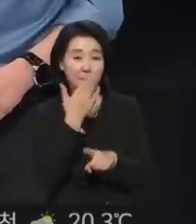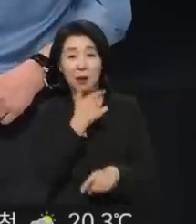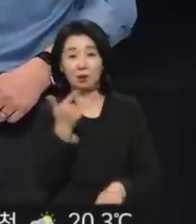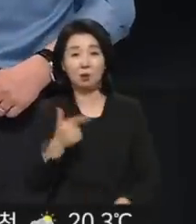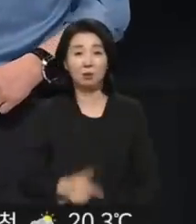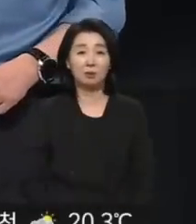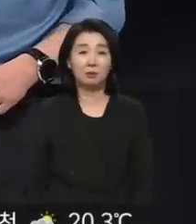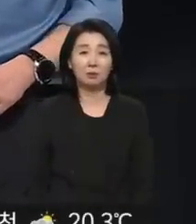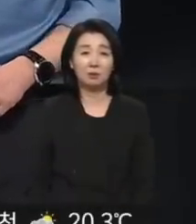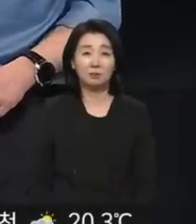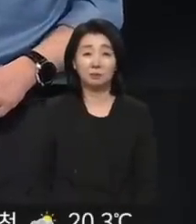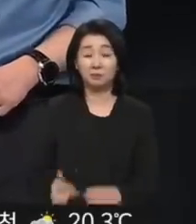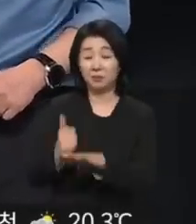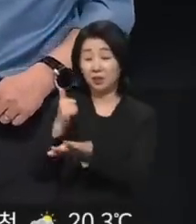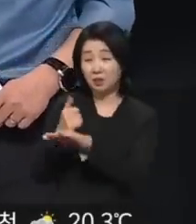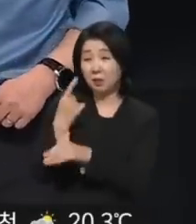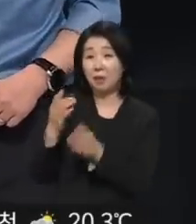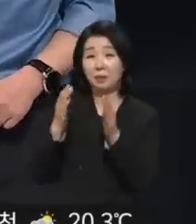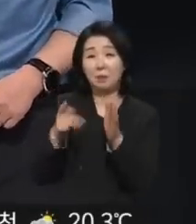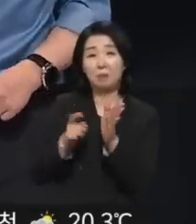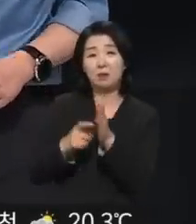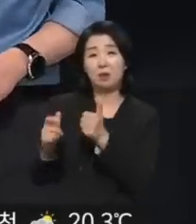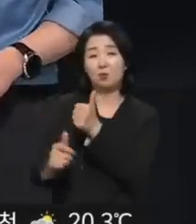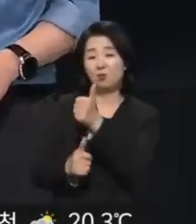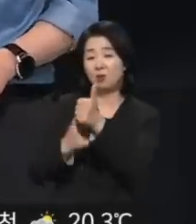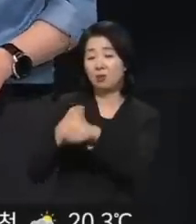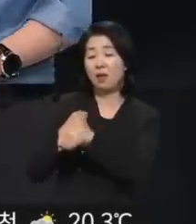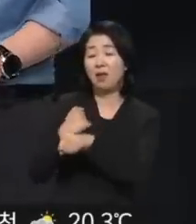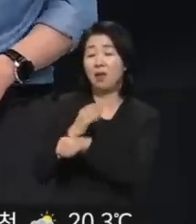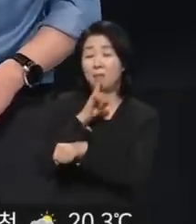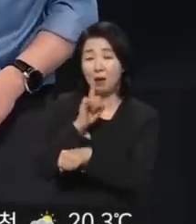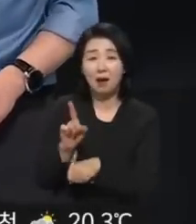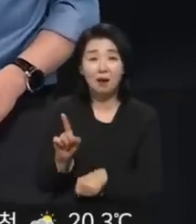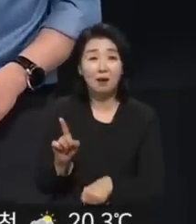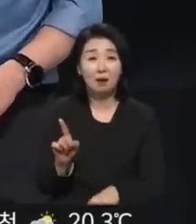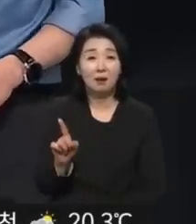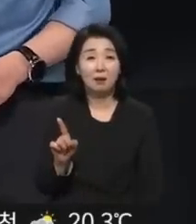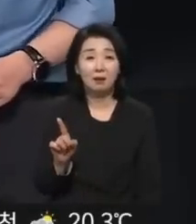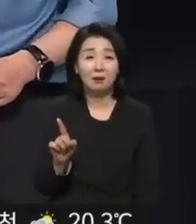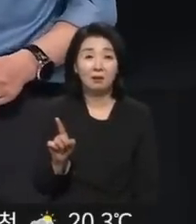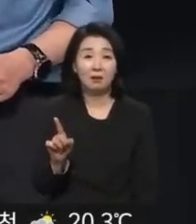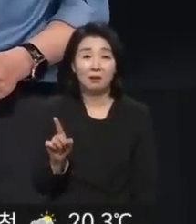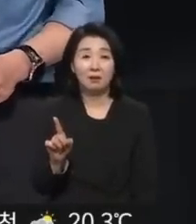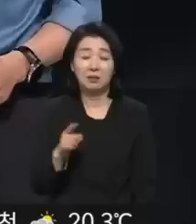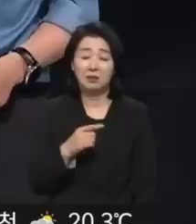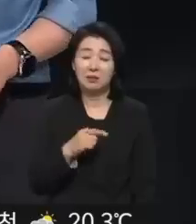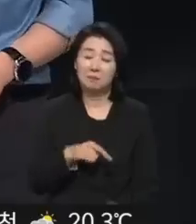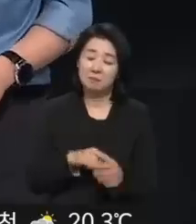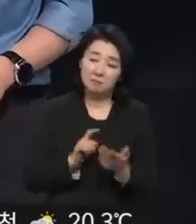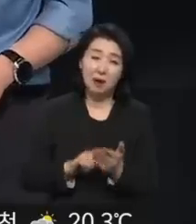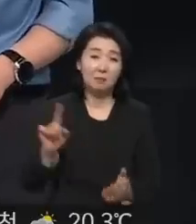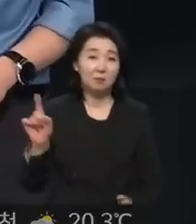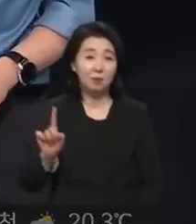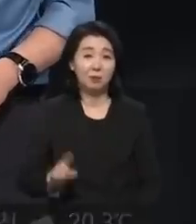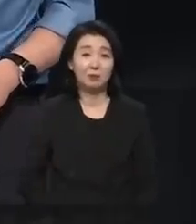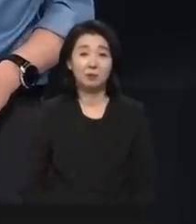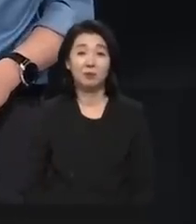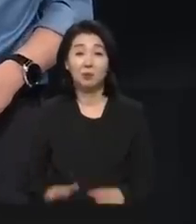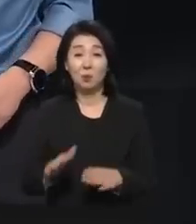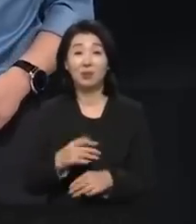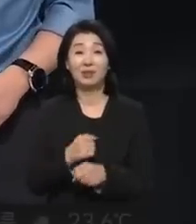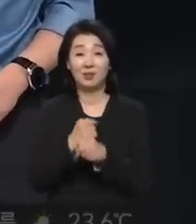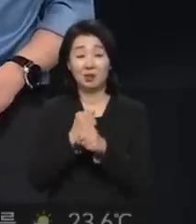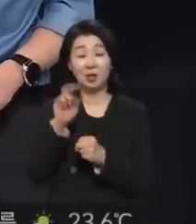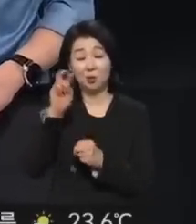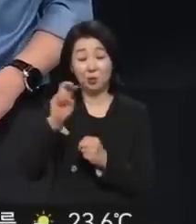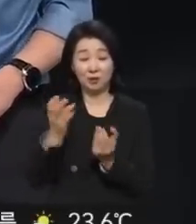취임 한 달 만에 벌써 비대위설까지 흘러나오고 있는 김기현 대표. 이런 심정이 아닐까 싶기도 합니다. 오늘의 정치